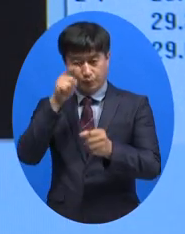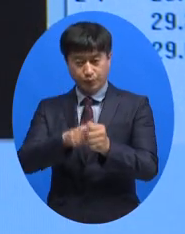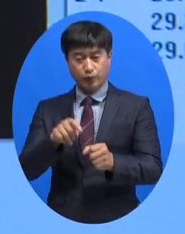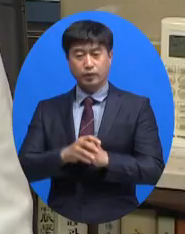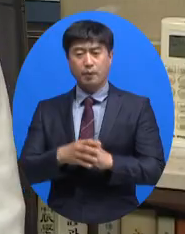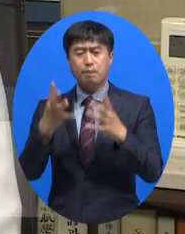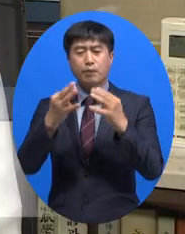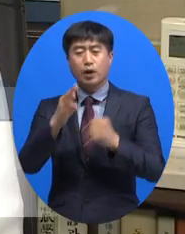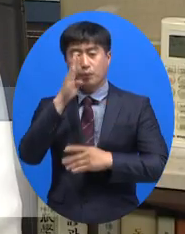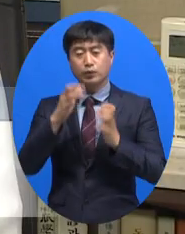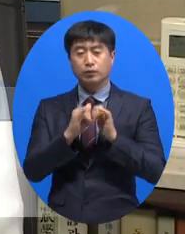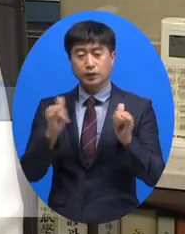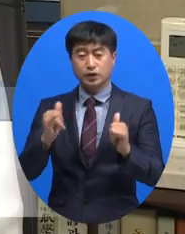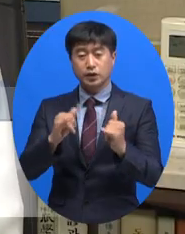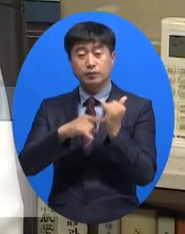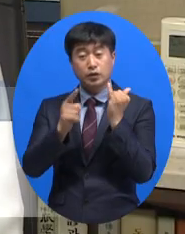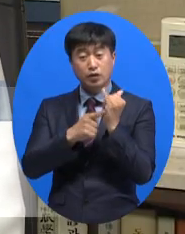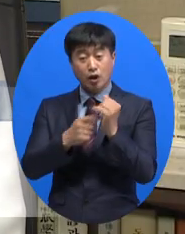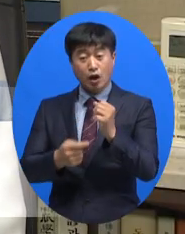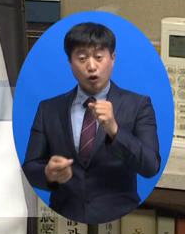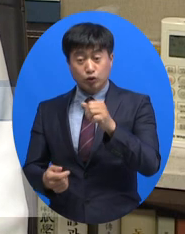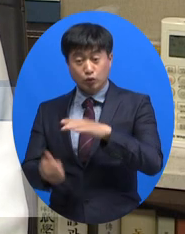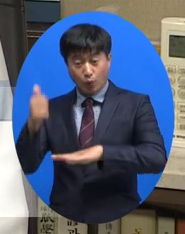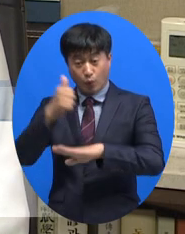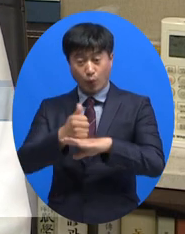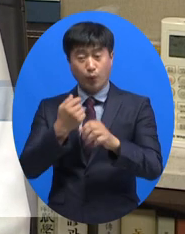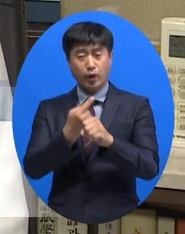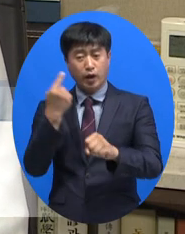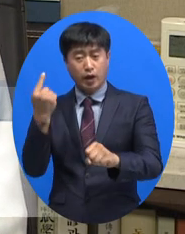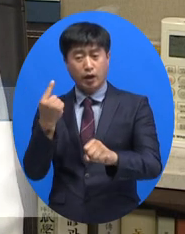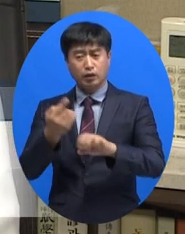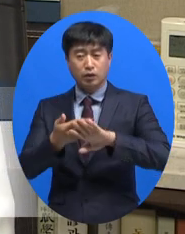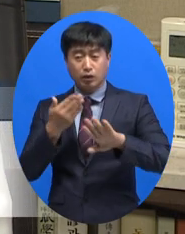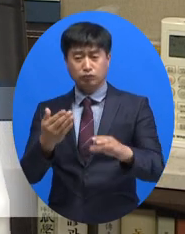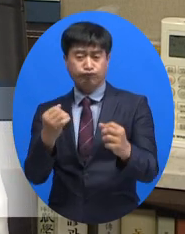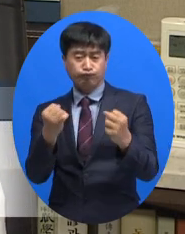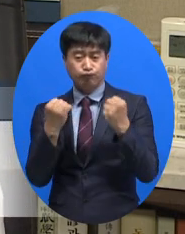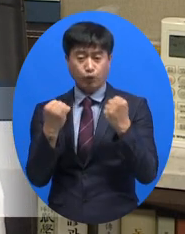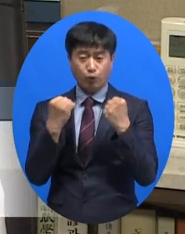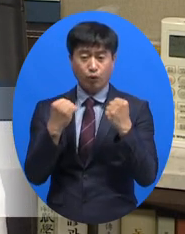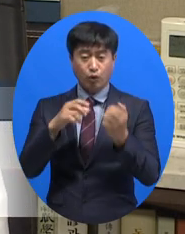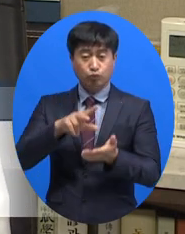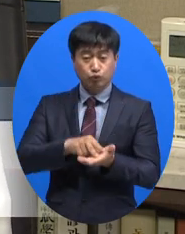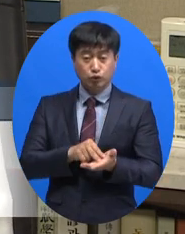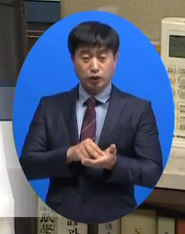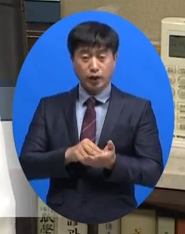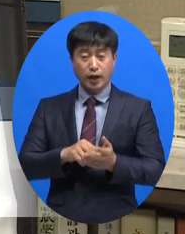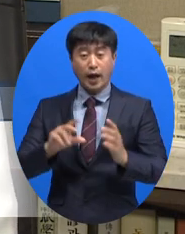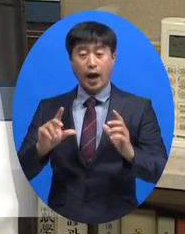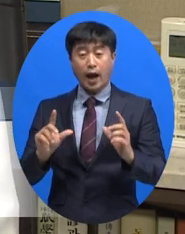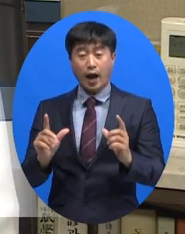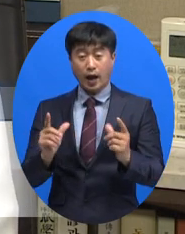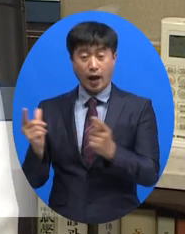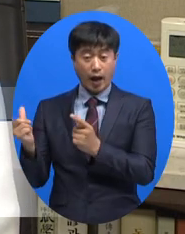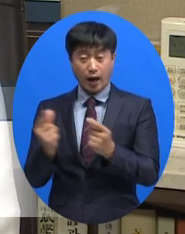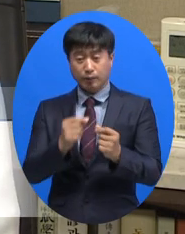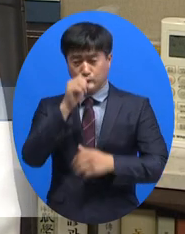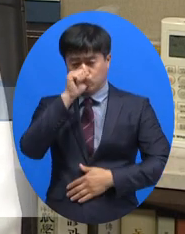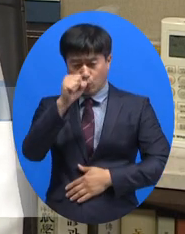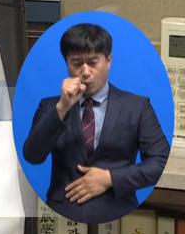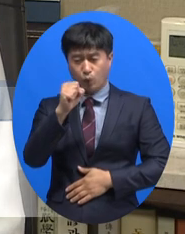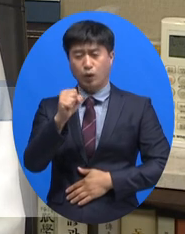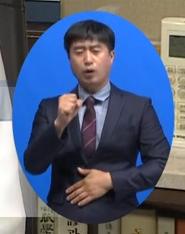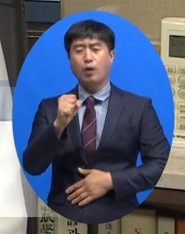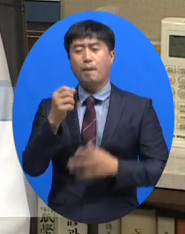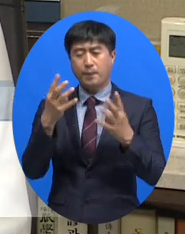목표입니다. 많은 환자분들이 임신에 성공하는 것 외에도 다른 건강상의 문제들이 같이 좋아지는 경우들이